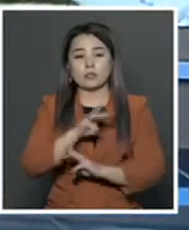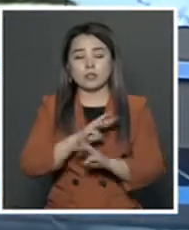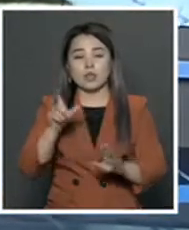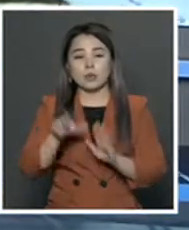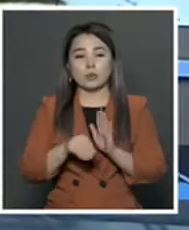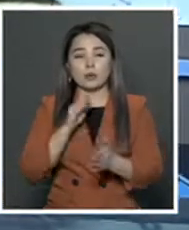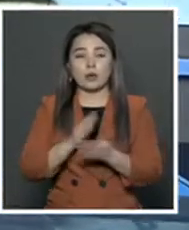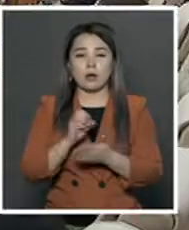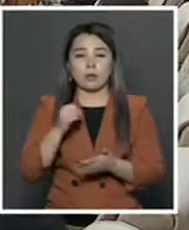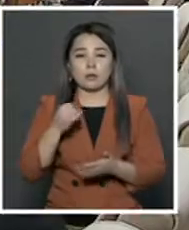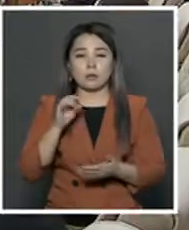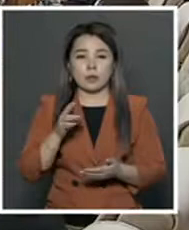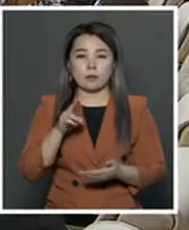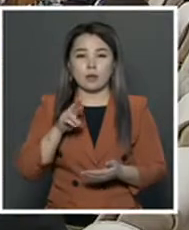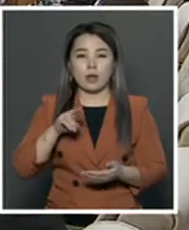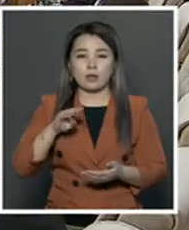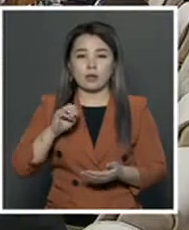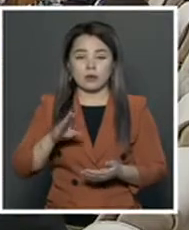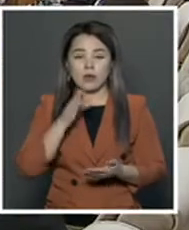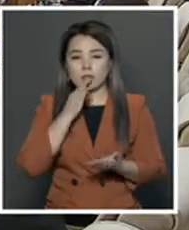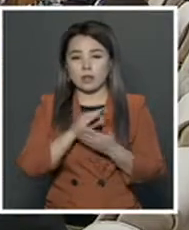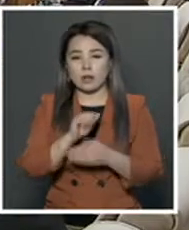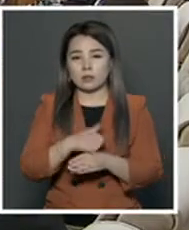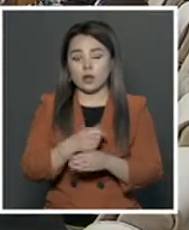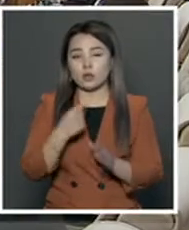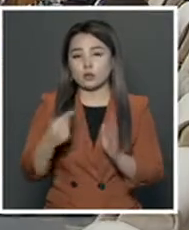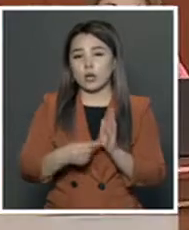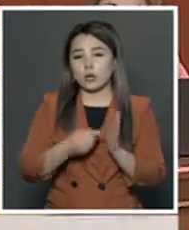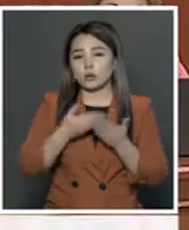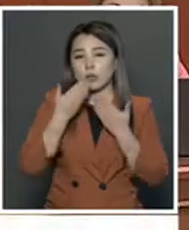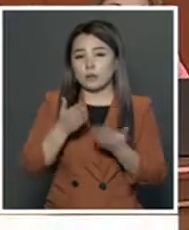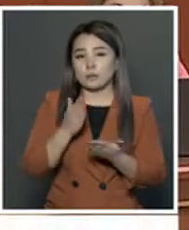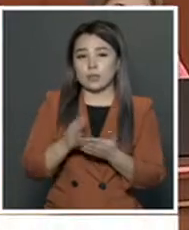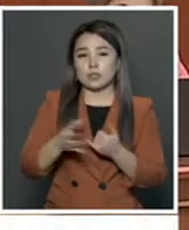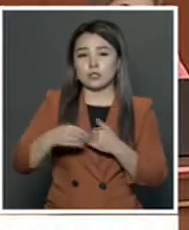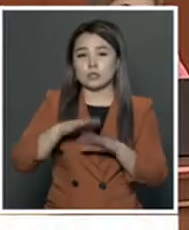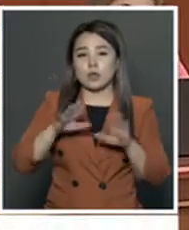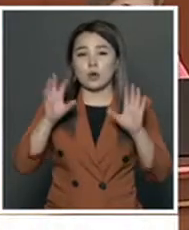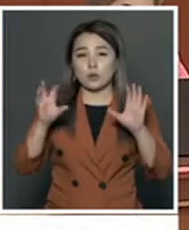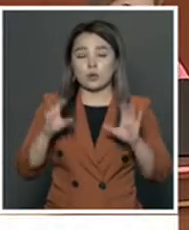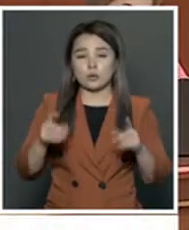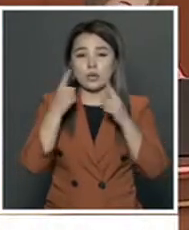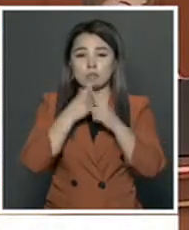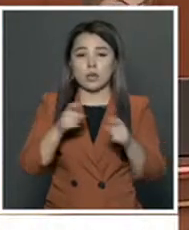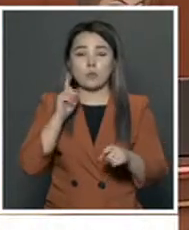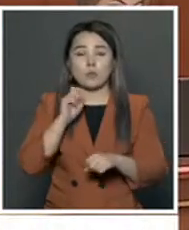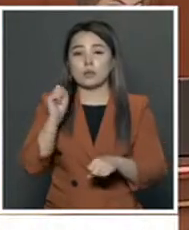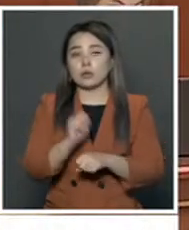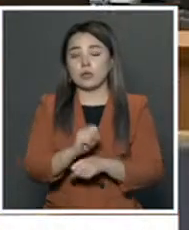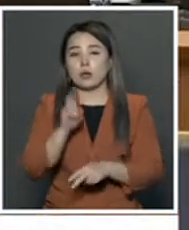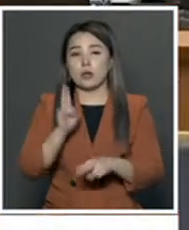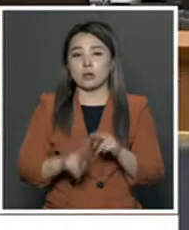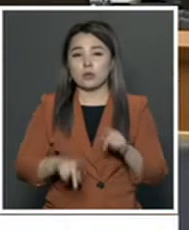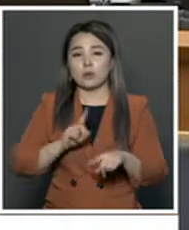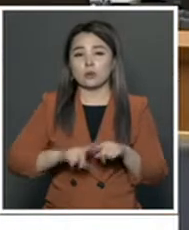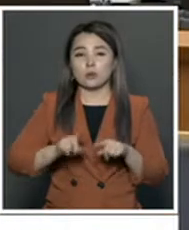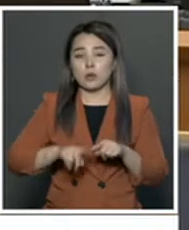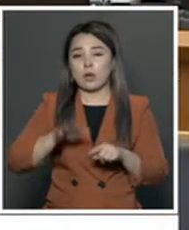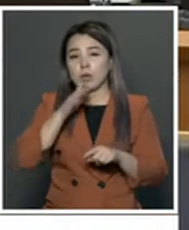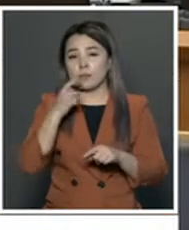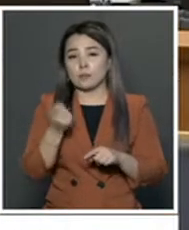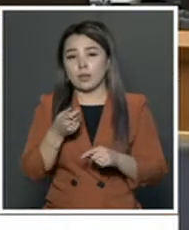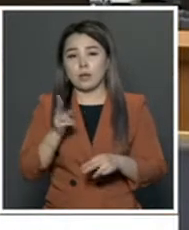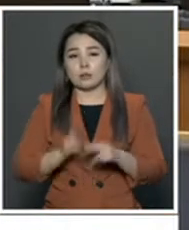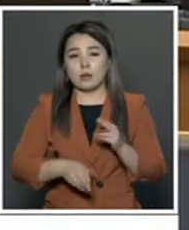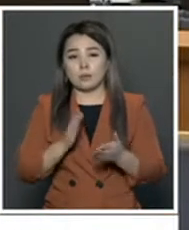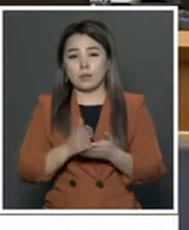Айбек Баяев үкімет басшысына осылай деп сауал жолдады. Жер кодексіне жарияланған мораторийдің аяқталуына жылдан аз уақыт қалды.